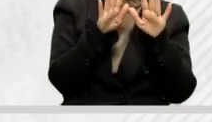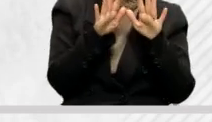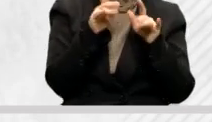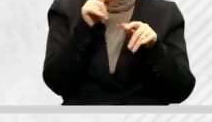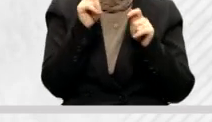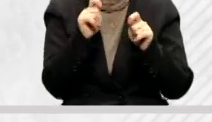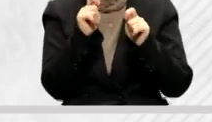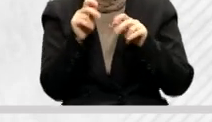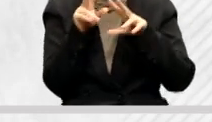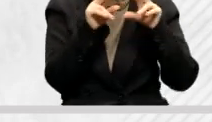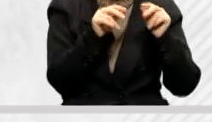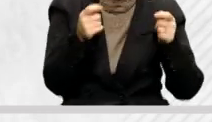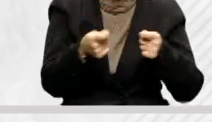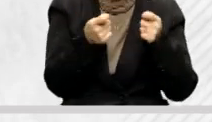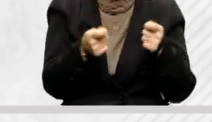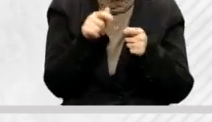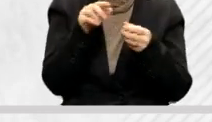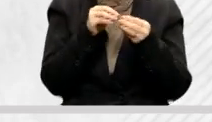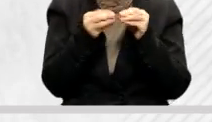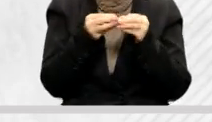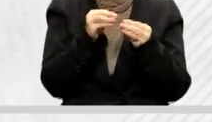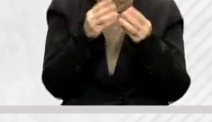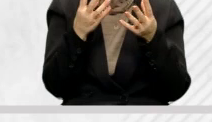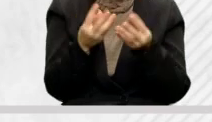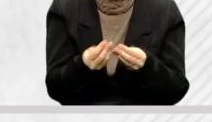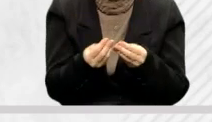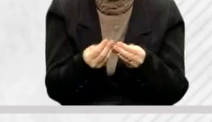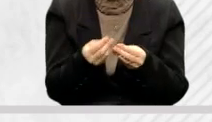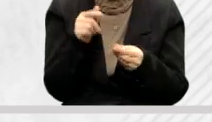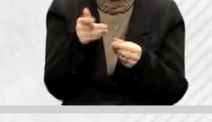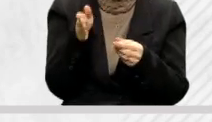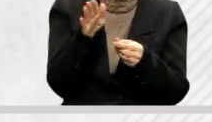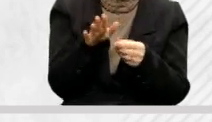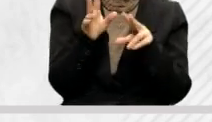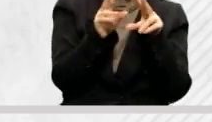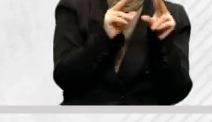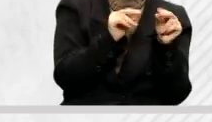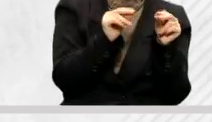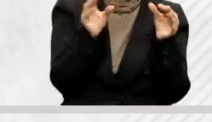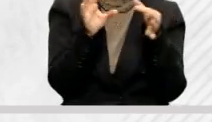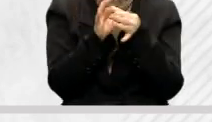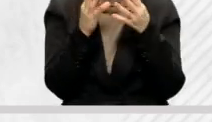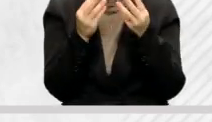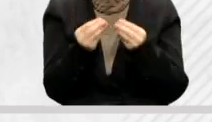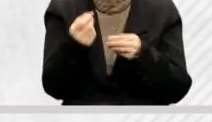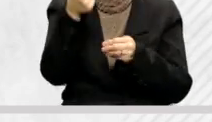bir durum. Bunun dışında uykuyla ilgili ilaçları da eğer ki